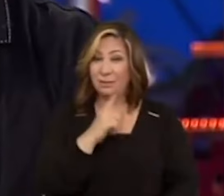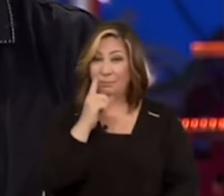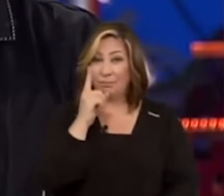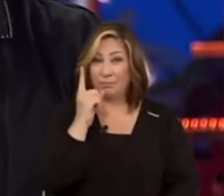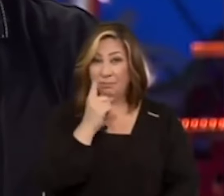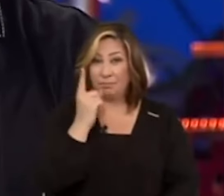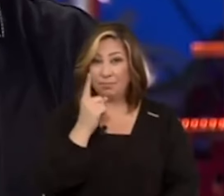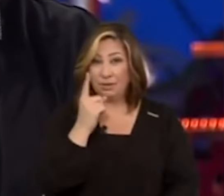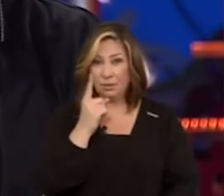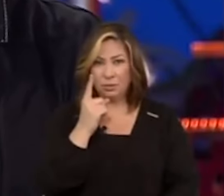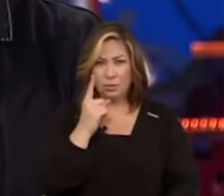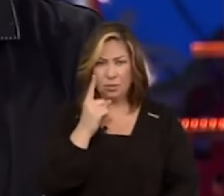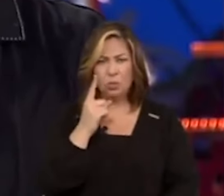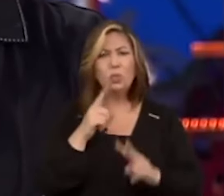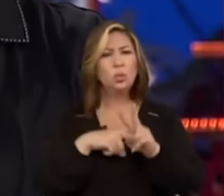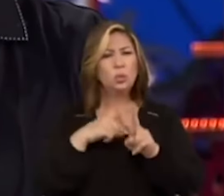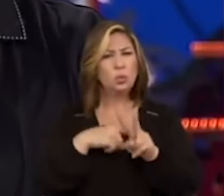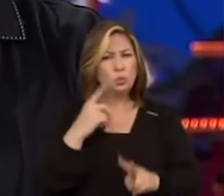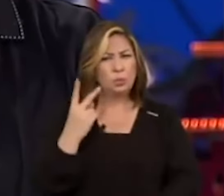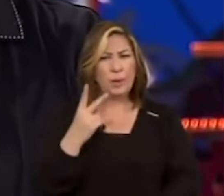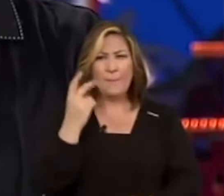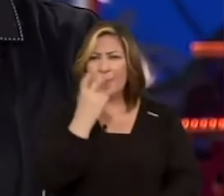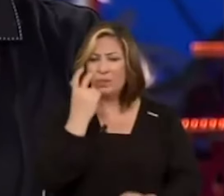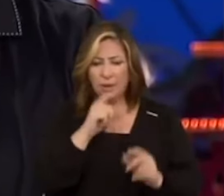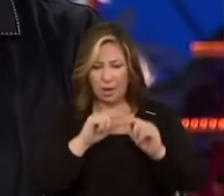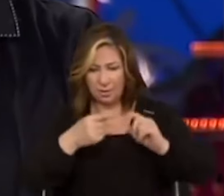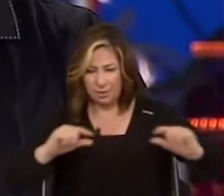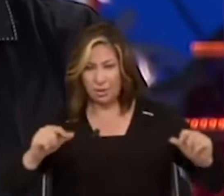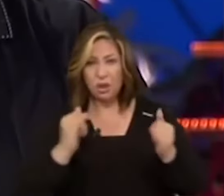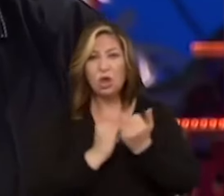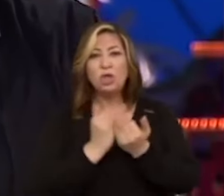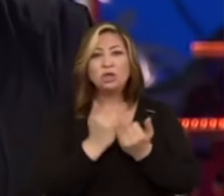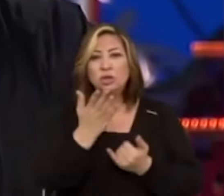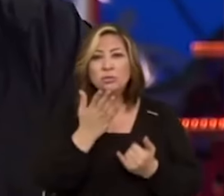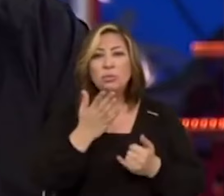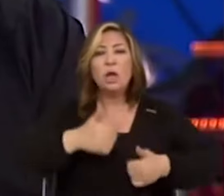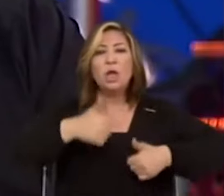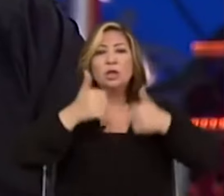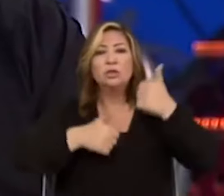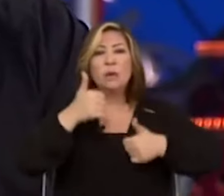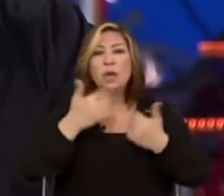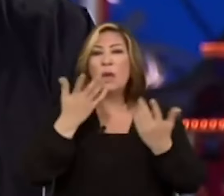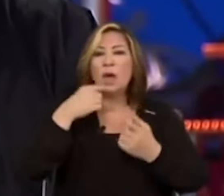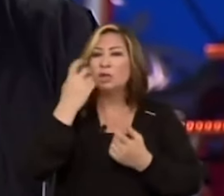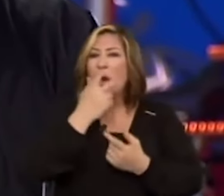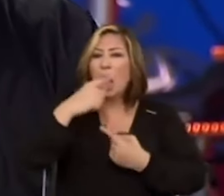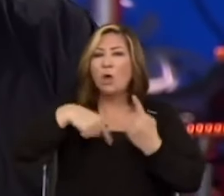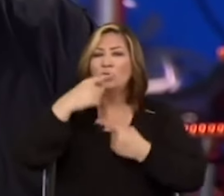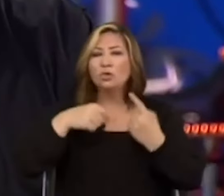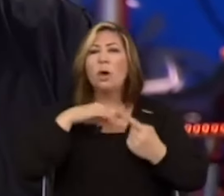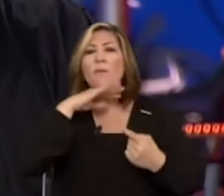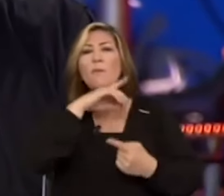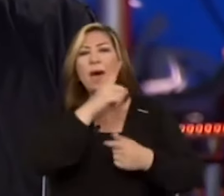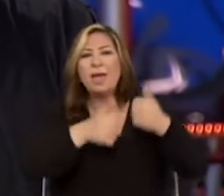Bir tanesi YouTube'da galiba parçanın altına yazmış. Kardeşim, Eurovision'a ne parça arıyorsunuz? Gönderin